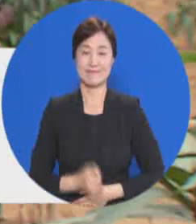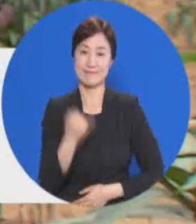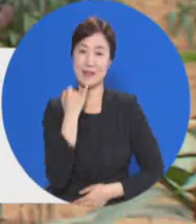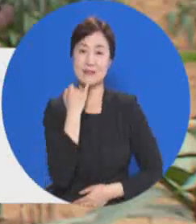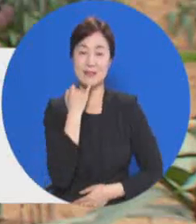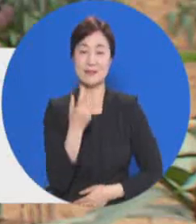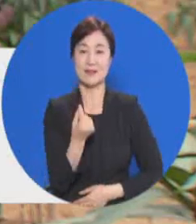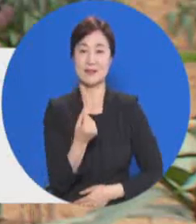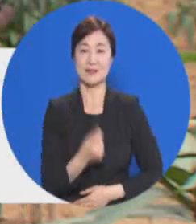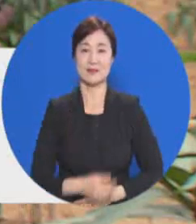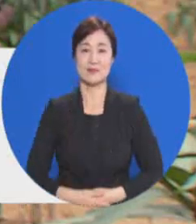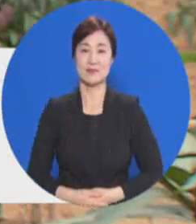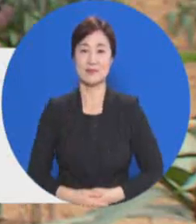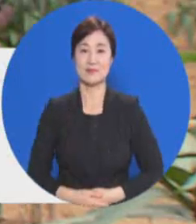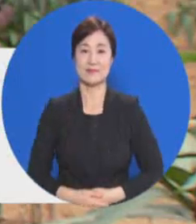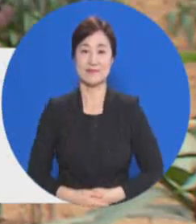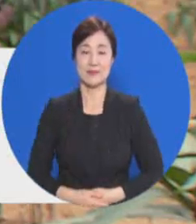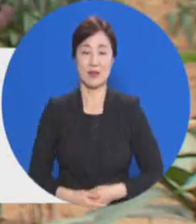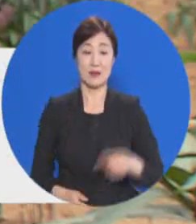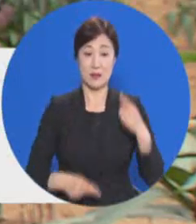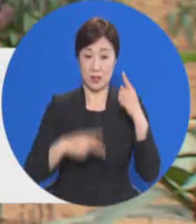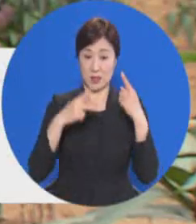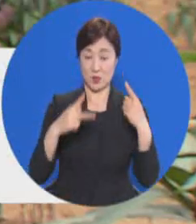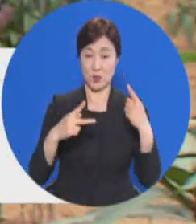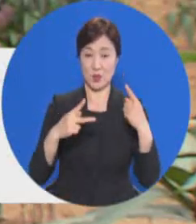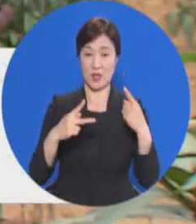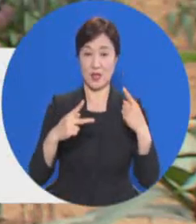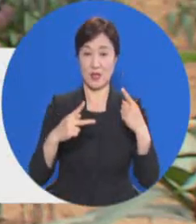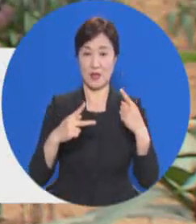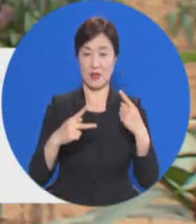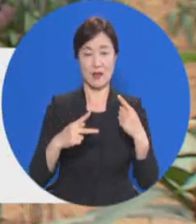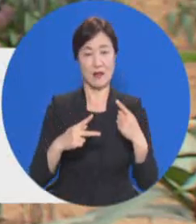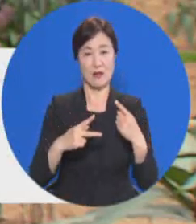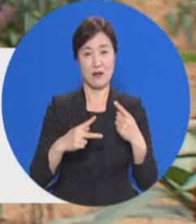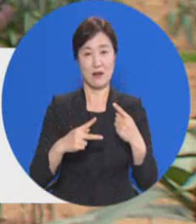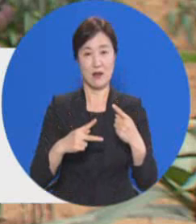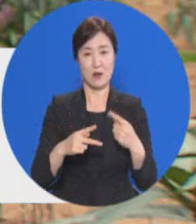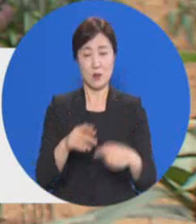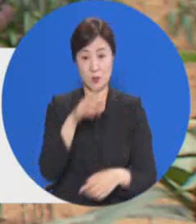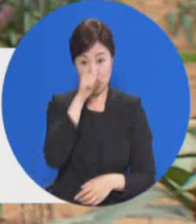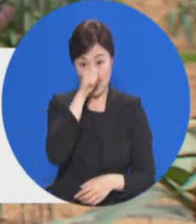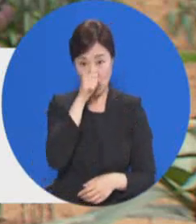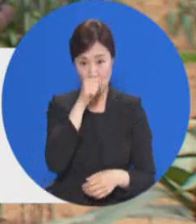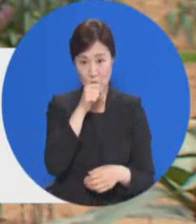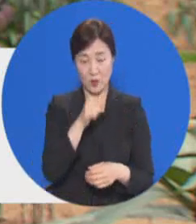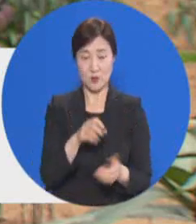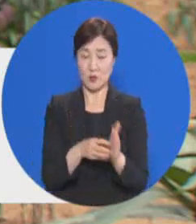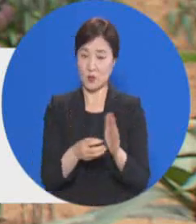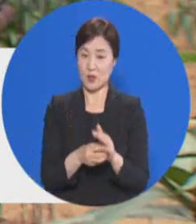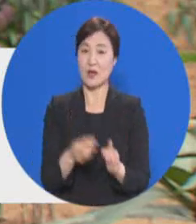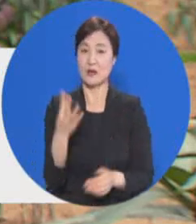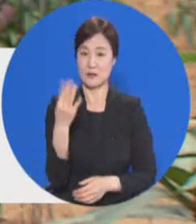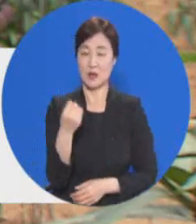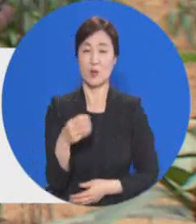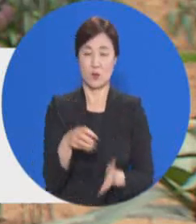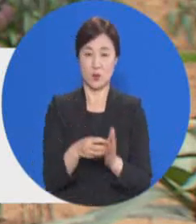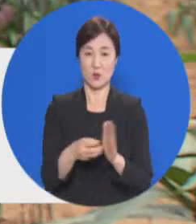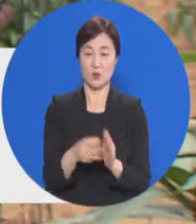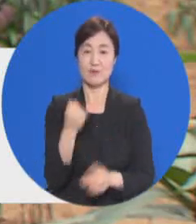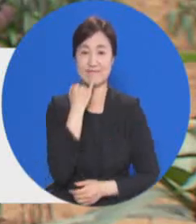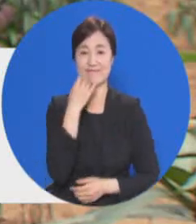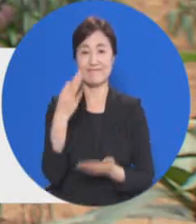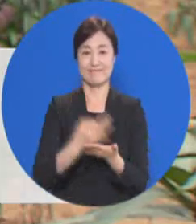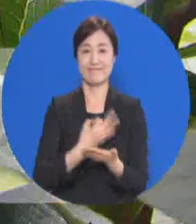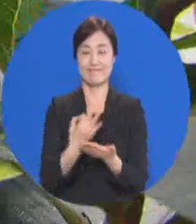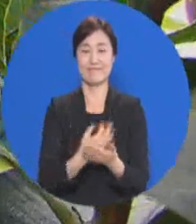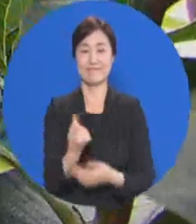좋은 가격을 받는 것 같습니다. 키로당 한 상품이 한 4만 원 정도 가니까 그 정도 가격이면 괜찮은 수익